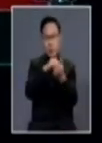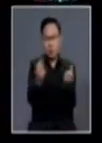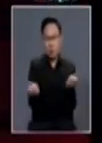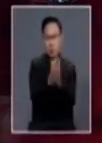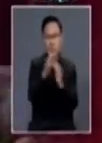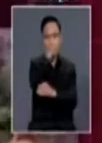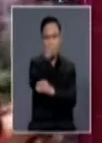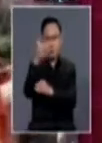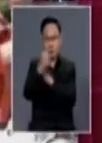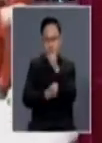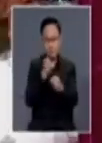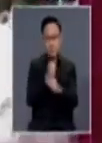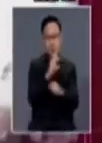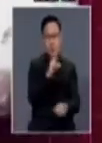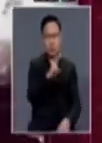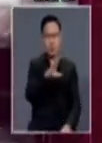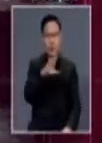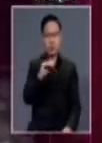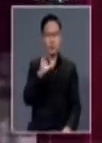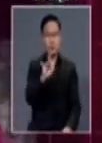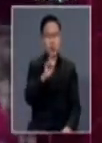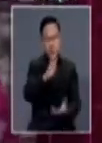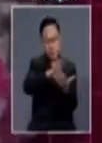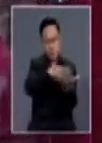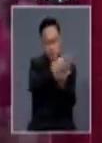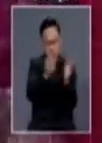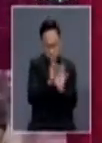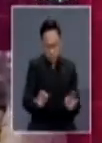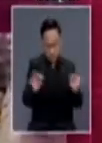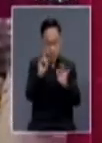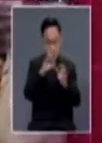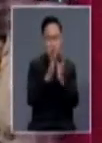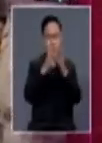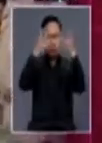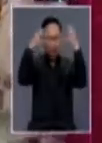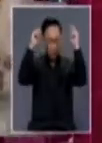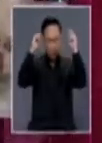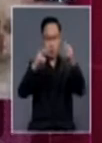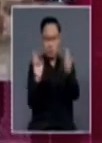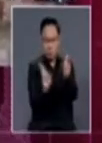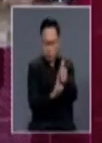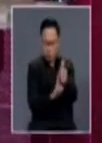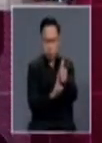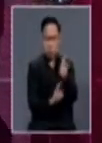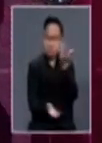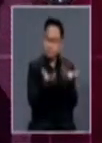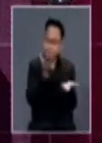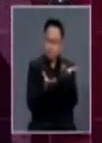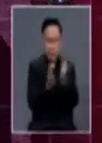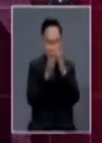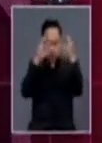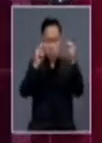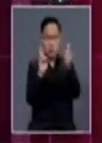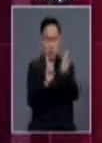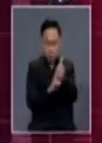างในการช่วยเหลือผู้ประสบภัยพิบัติซึ่งมีสาระสำคัญกล่าวคือนายกรัฐมนตรีหรือรองนายกรัฐมนตรีซึ่งนาย